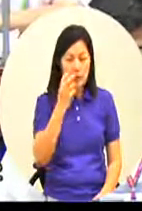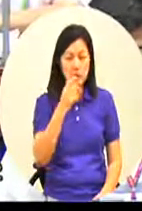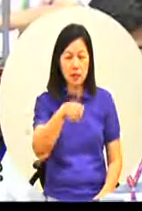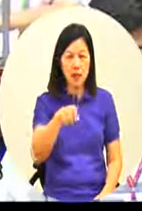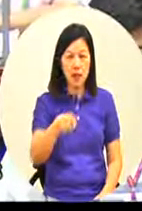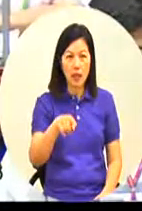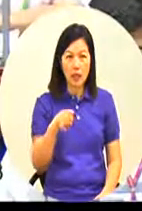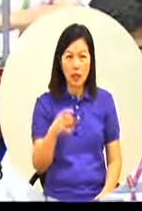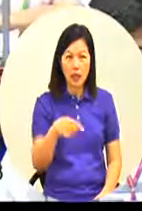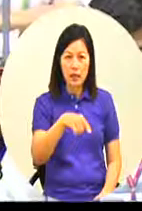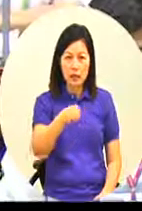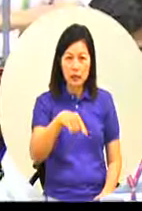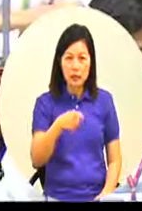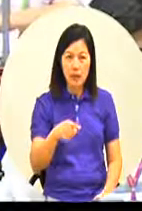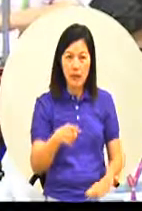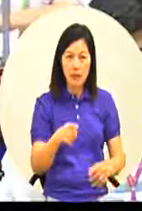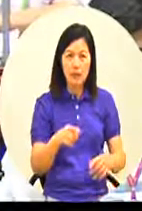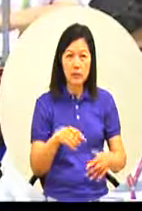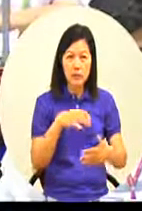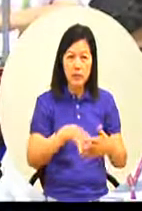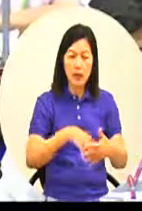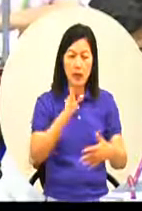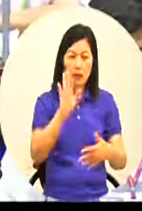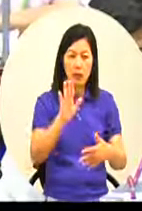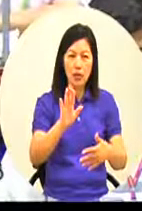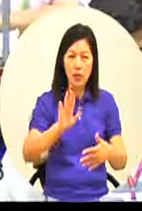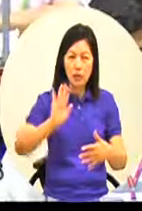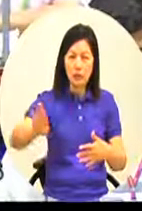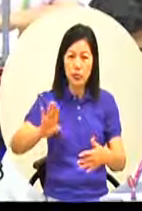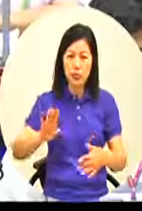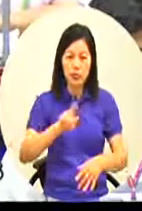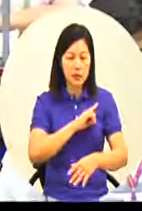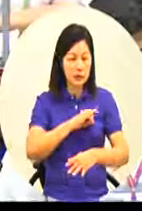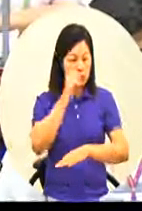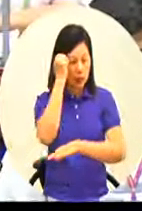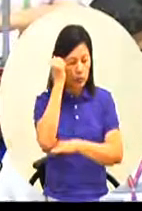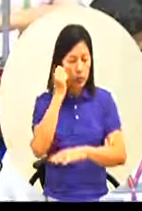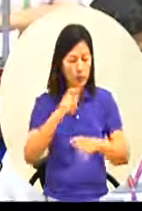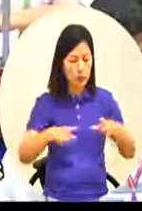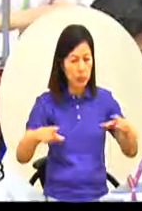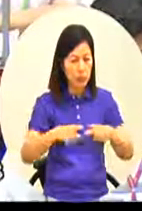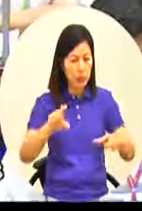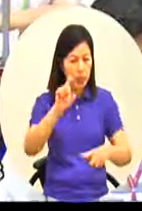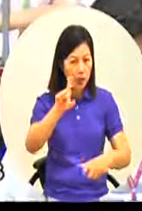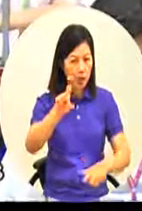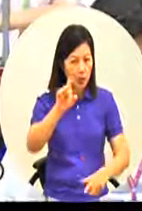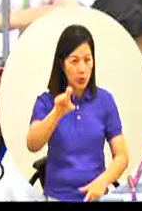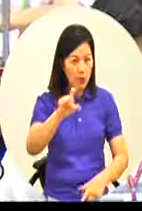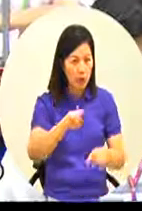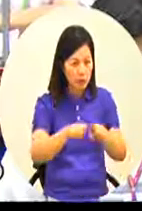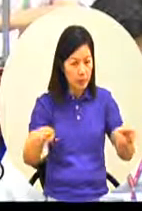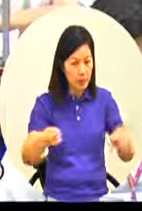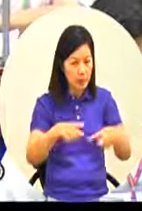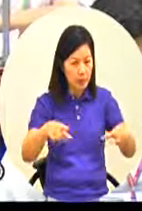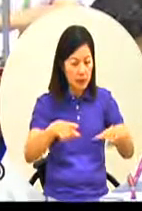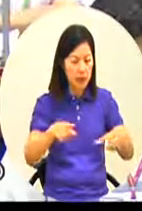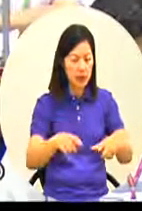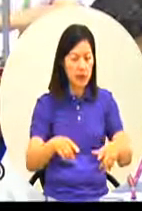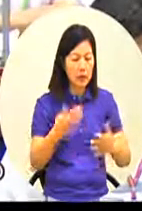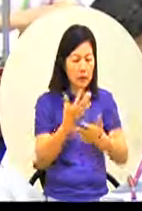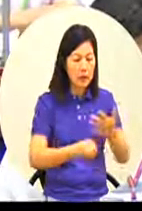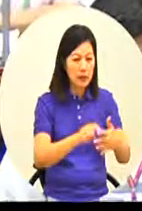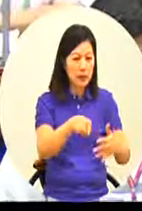果，他那个有当中属于自用住宅的只有60坪，只有4000多块，剩下的那个钱都是什么？都是从化